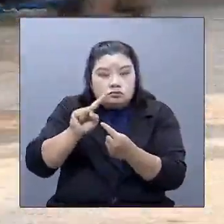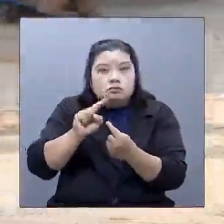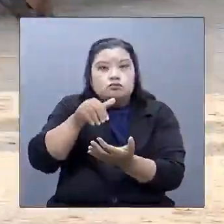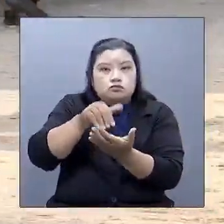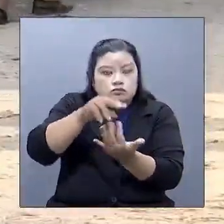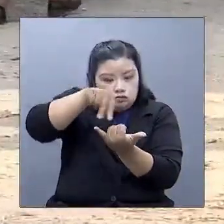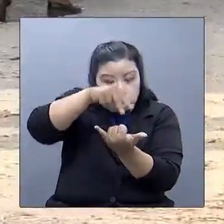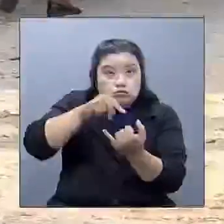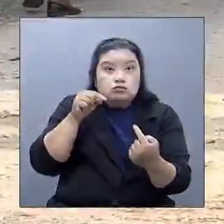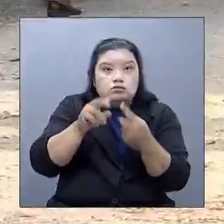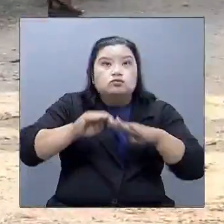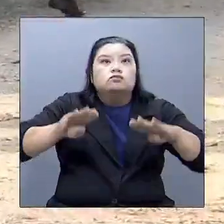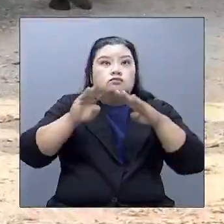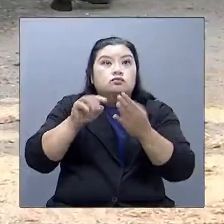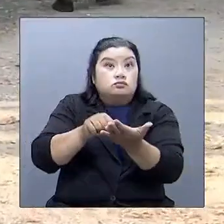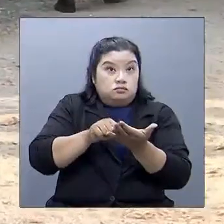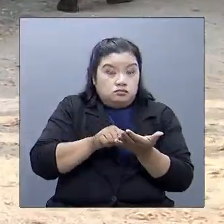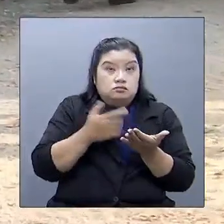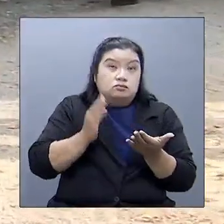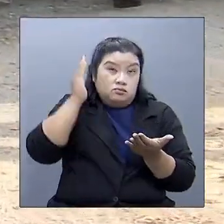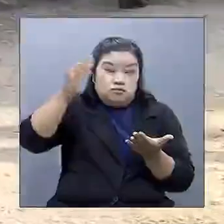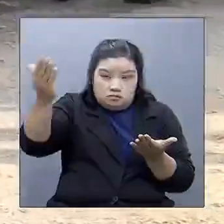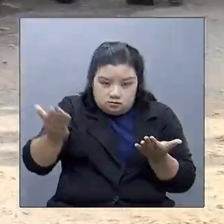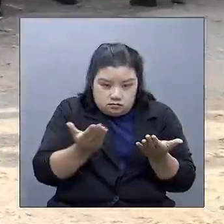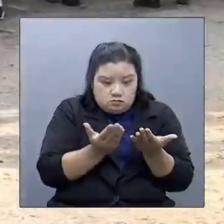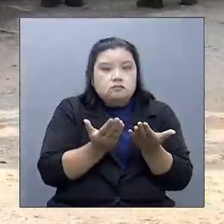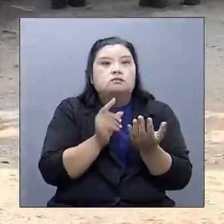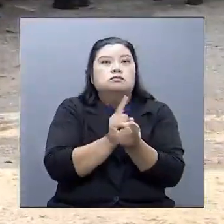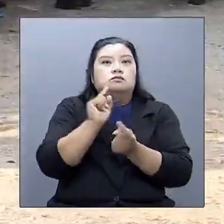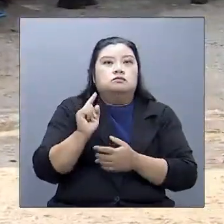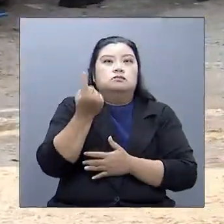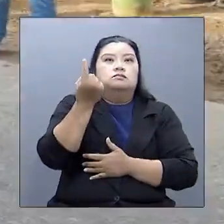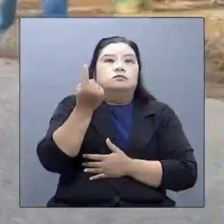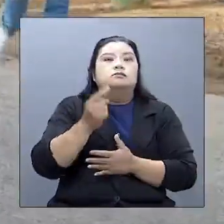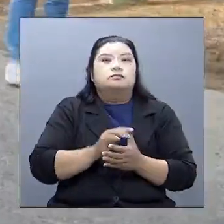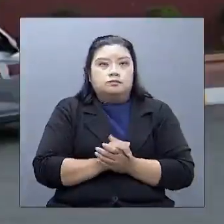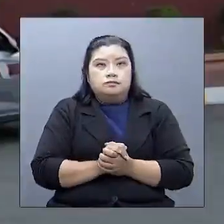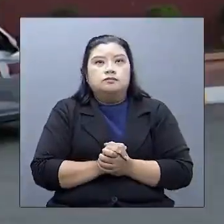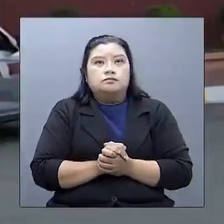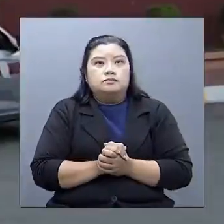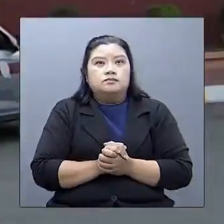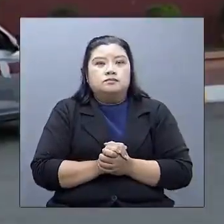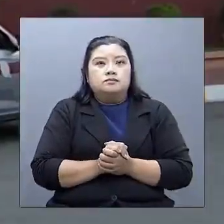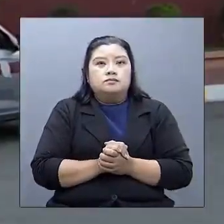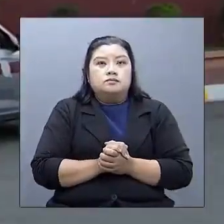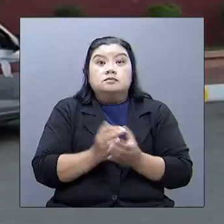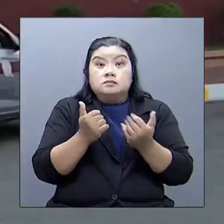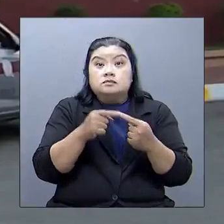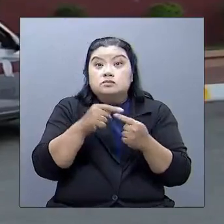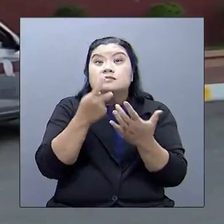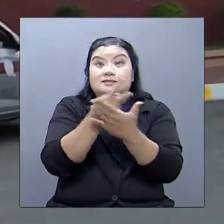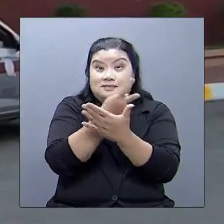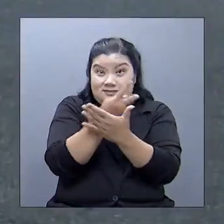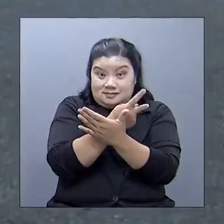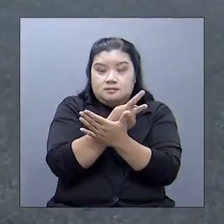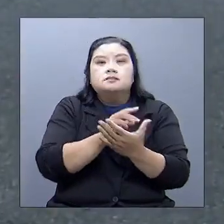7จังหวัดนครปฐมแล้วจะเชิญมาพบพนักงานสอบสวนอีกครั้งต่อไปส่วนที่สภ.เมืองกาญจนบุรีค่ะน